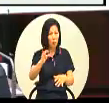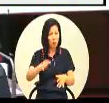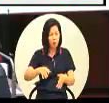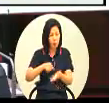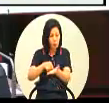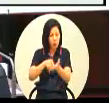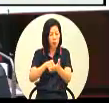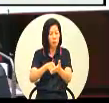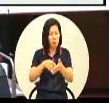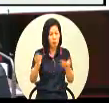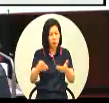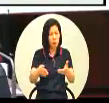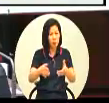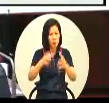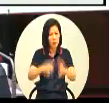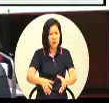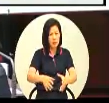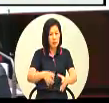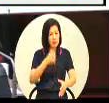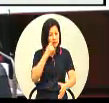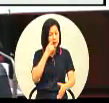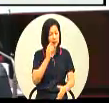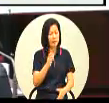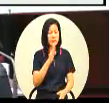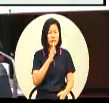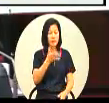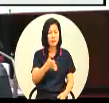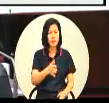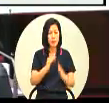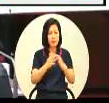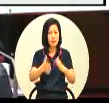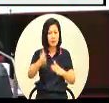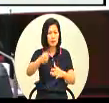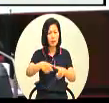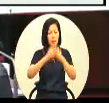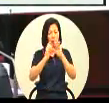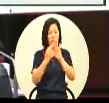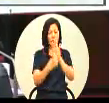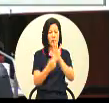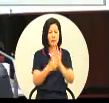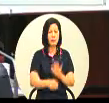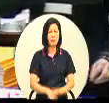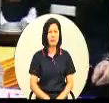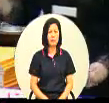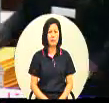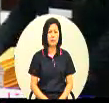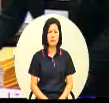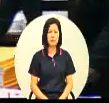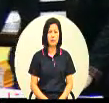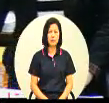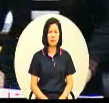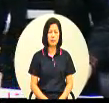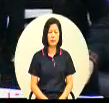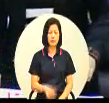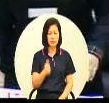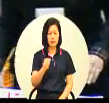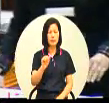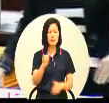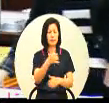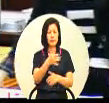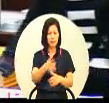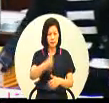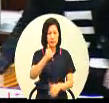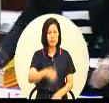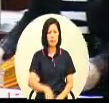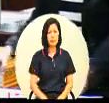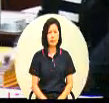么的困难吗？请市长回答。 请市长回答。 多谢议长，